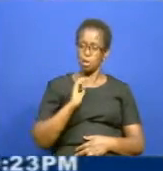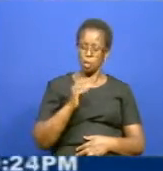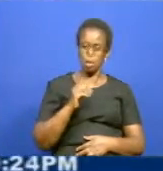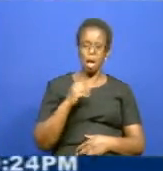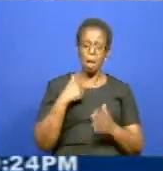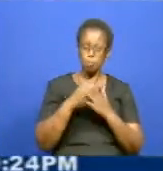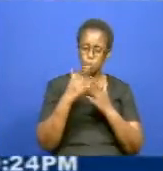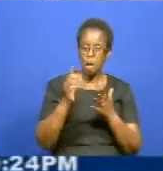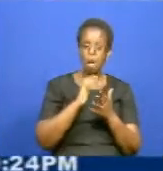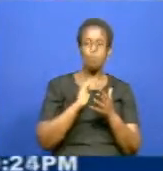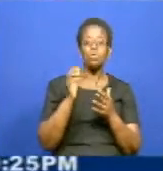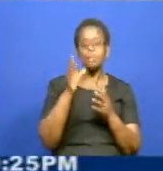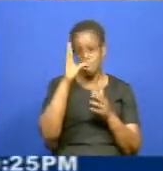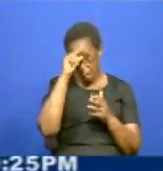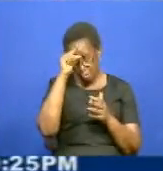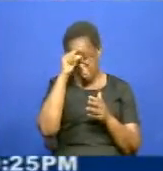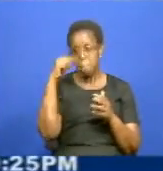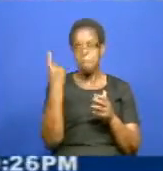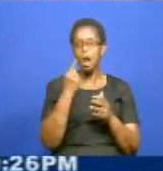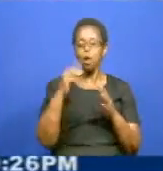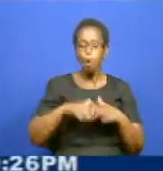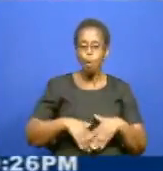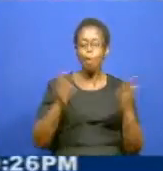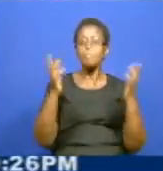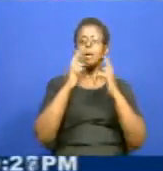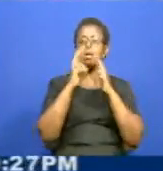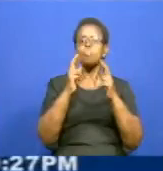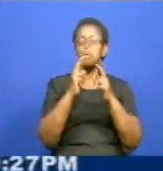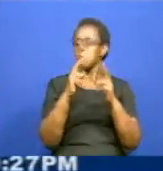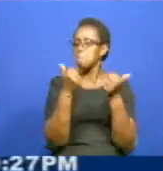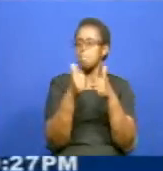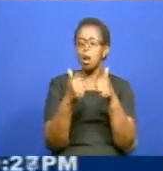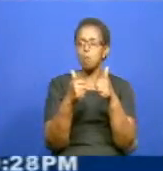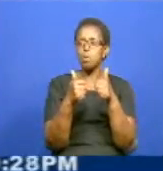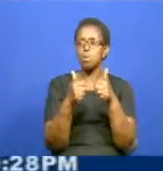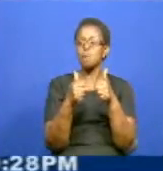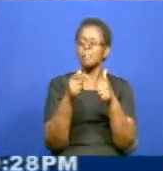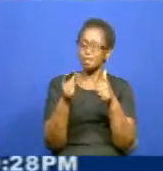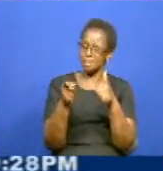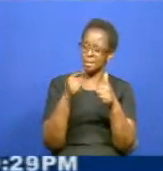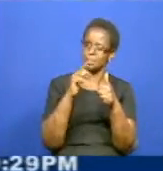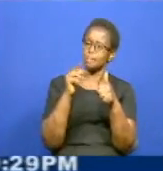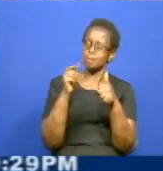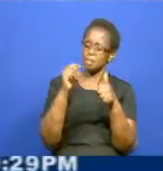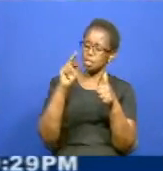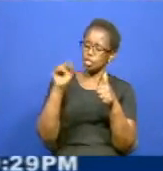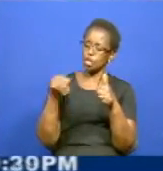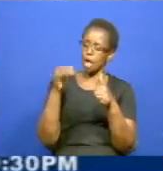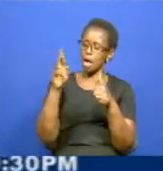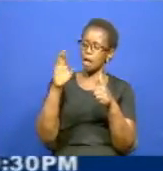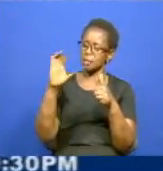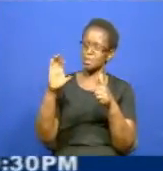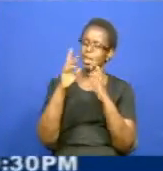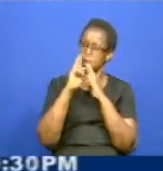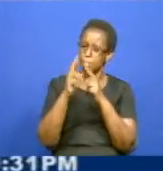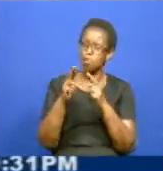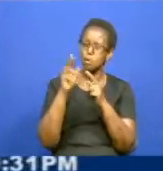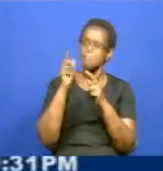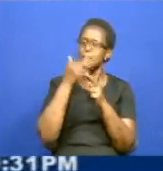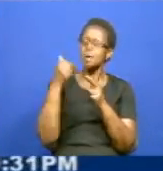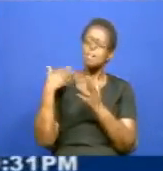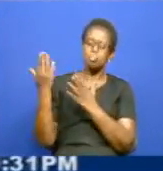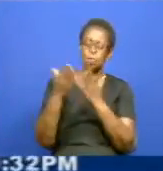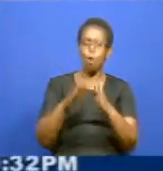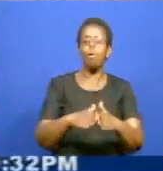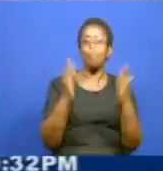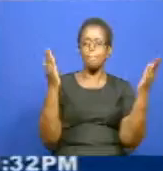wazi, tunasema ya kwamba hiyo kamati hiyo na ile ripoti yake iwekwe pariwanja, ili kila mtu aisome ajue ni